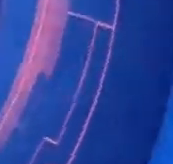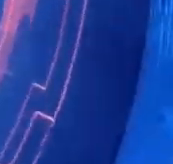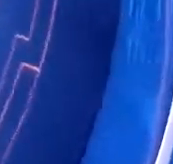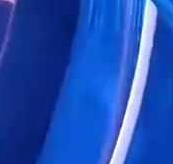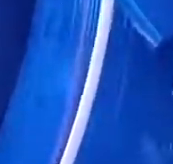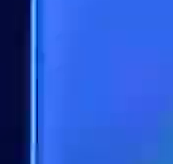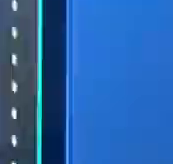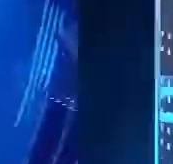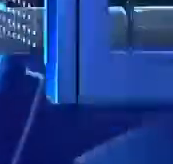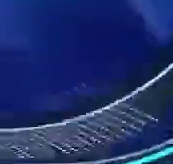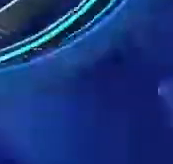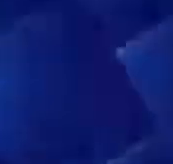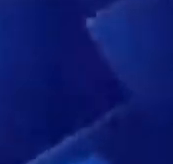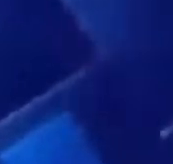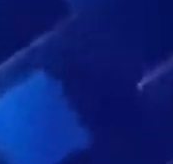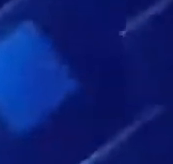Hai